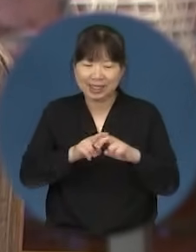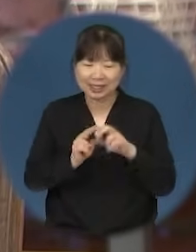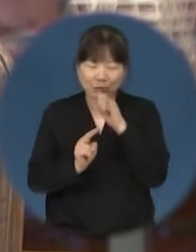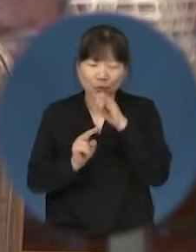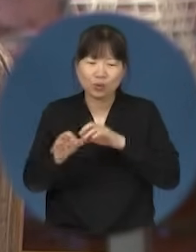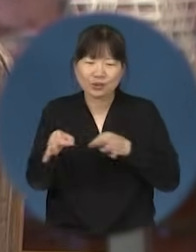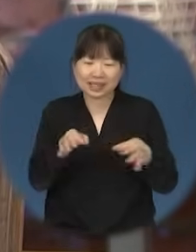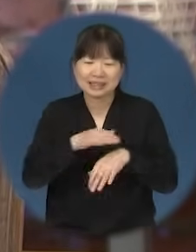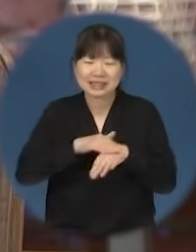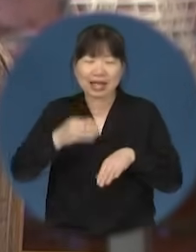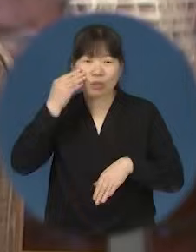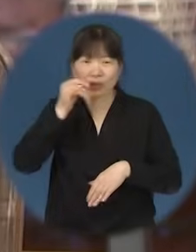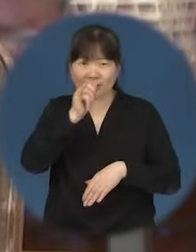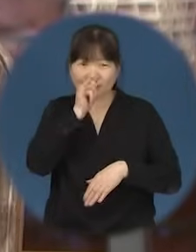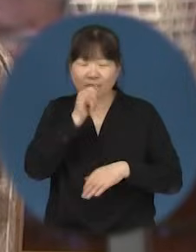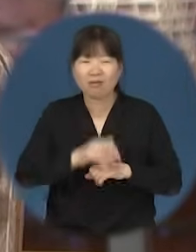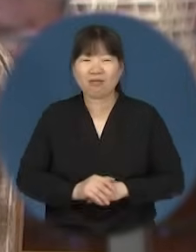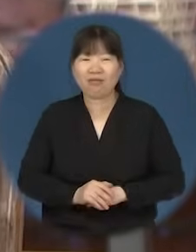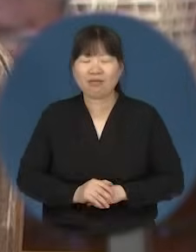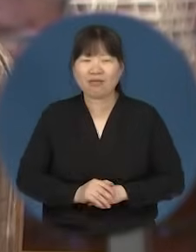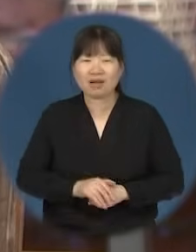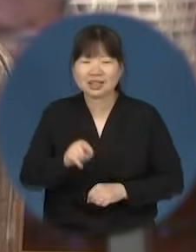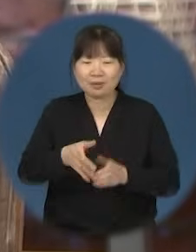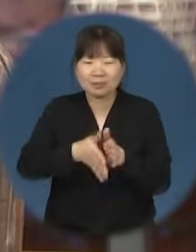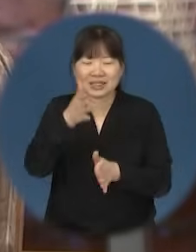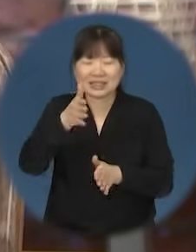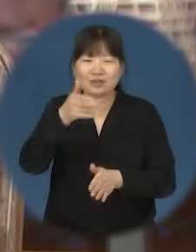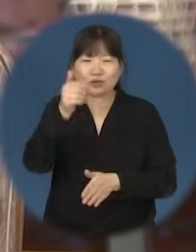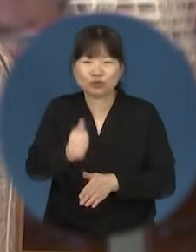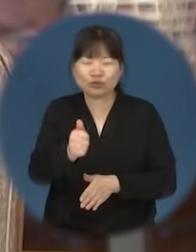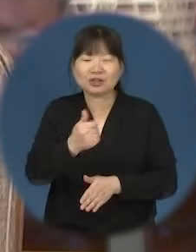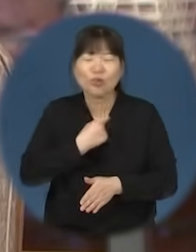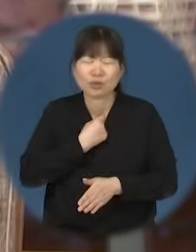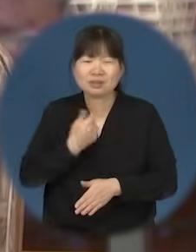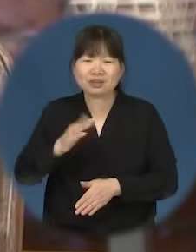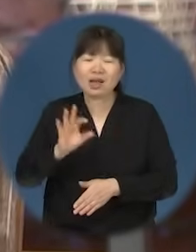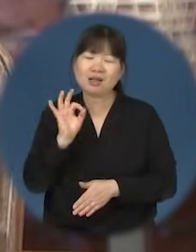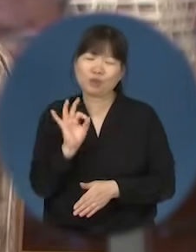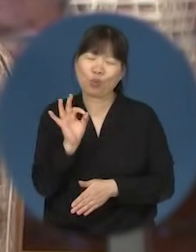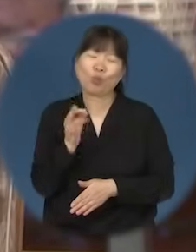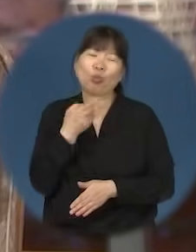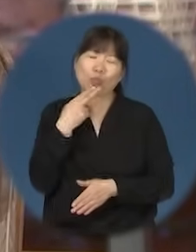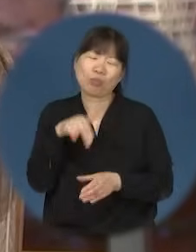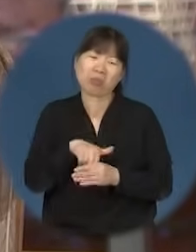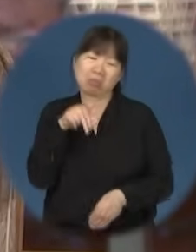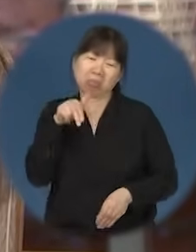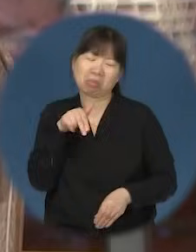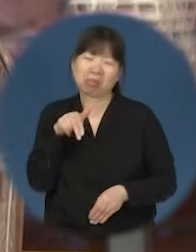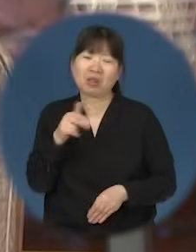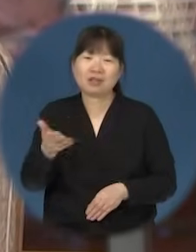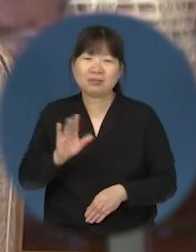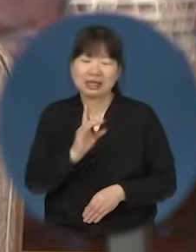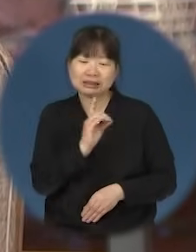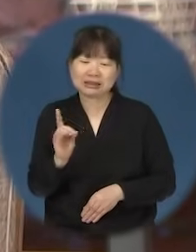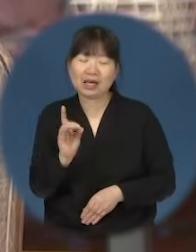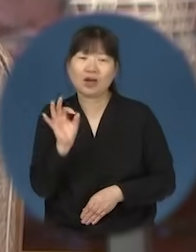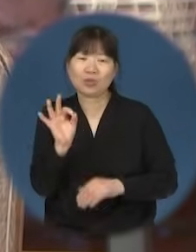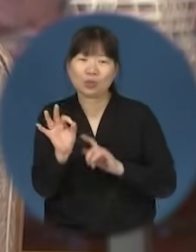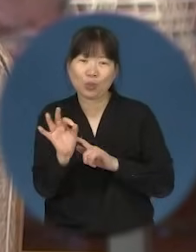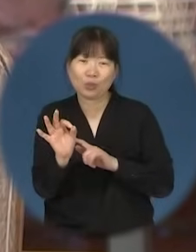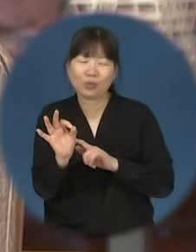장사가 잘 되고 확인하고 이 빌딩의 주인이 되고 싶어. 근데 네. 돈은 없어. 그렇지만 디지털 토큰화가